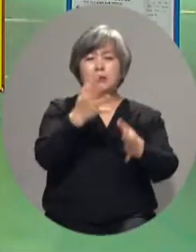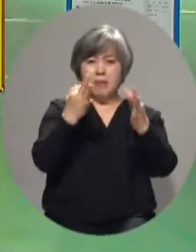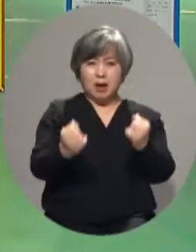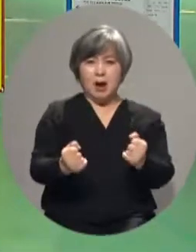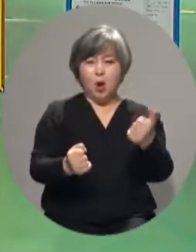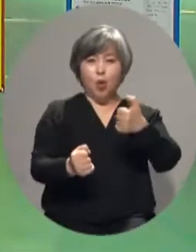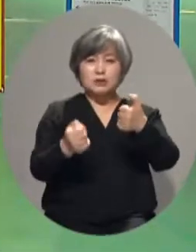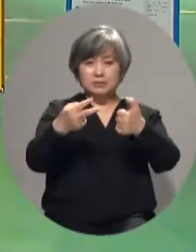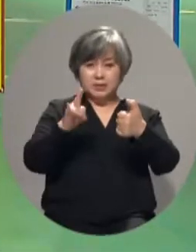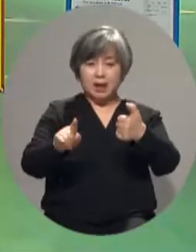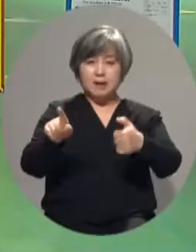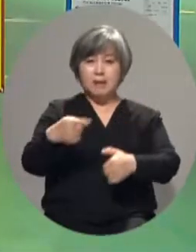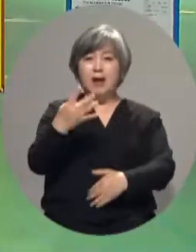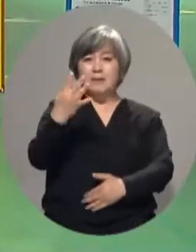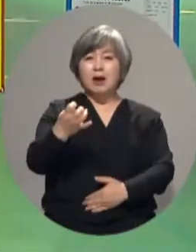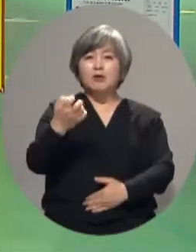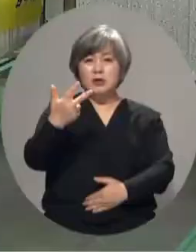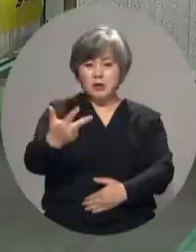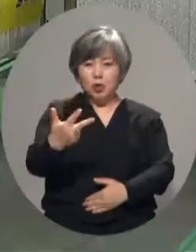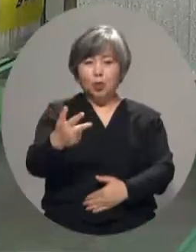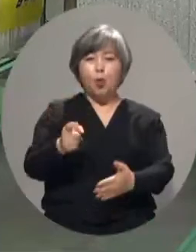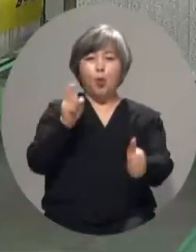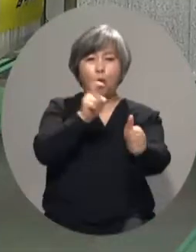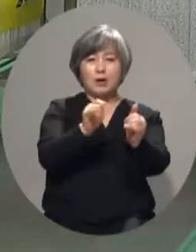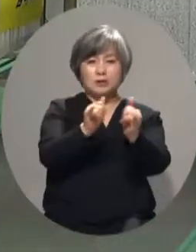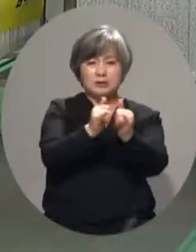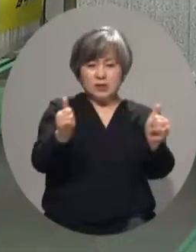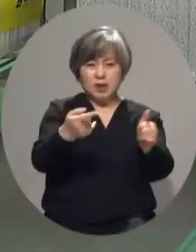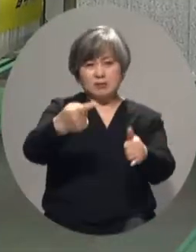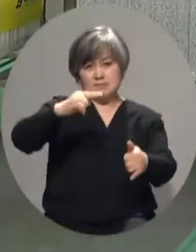50대가 100 47명의 확진 될 뒤로 이었습니다